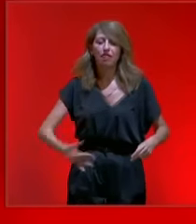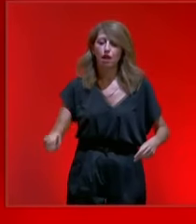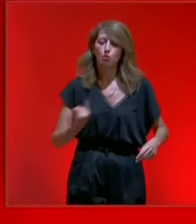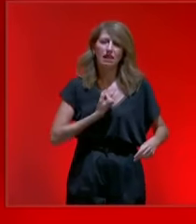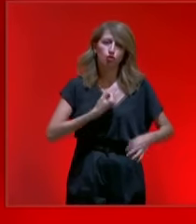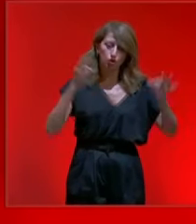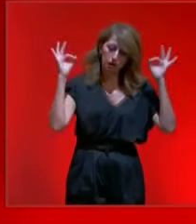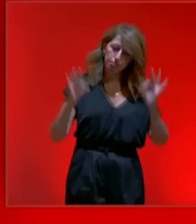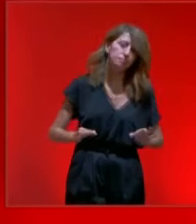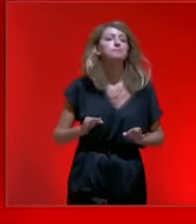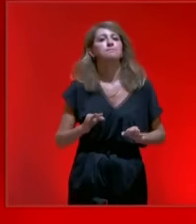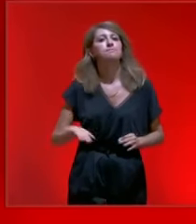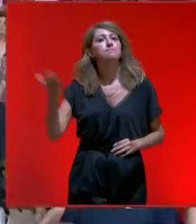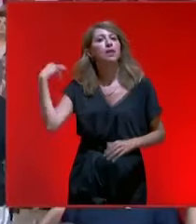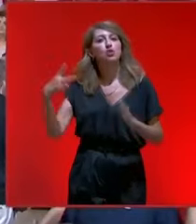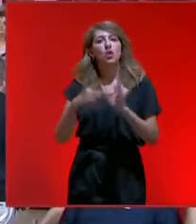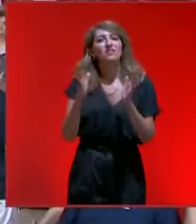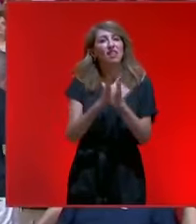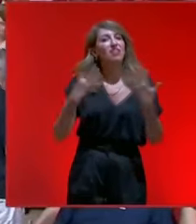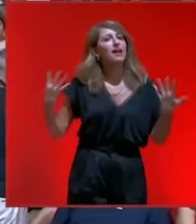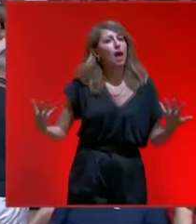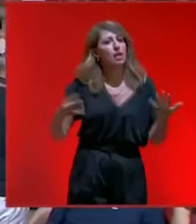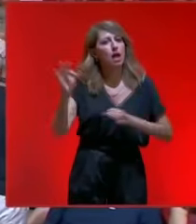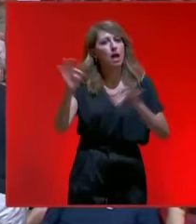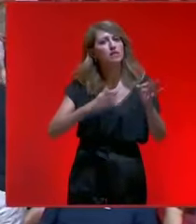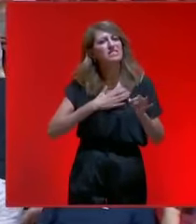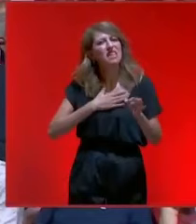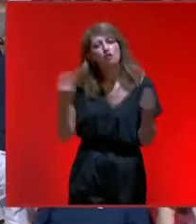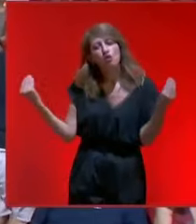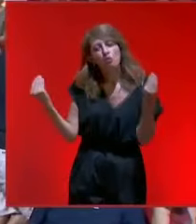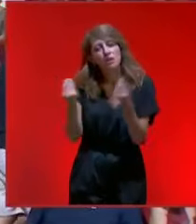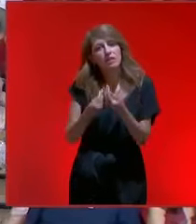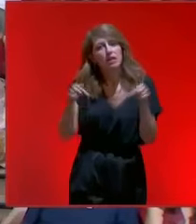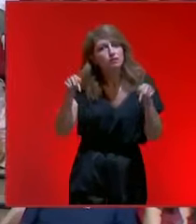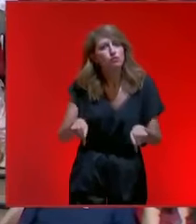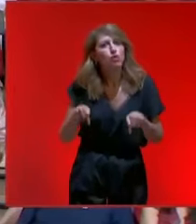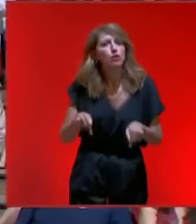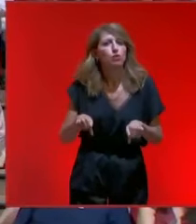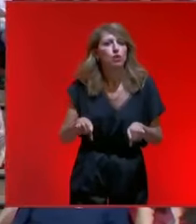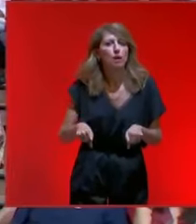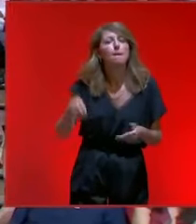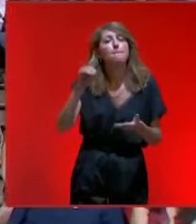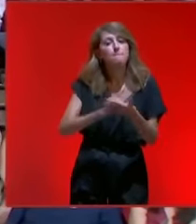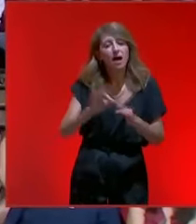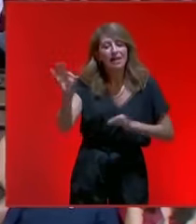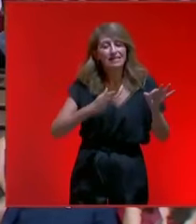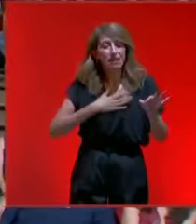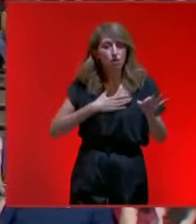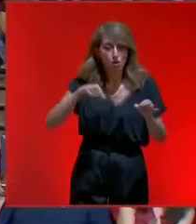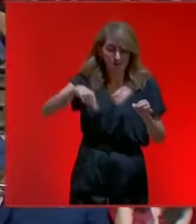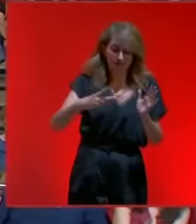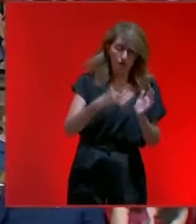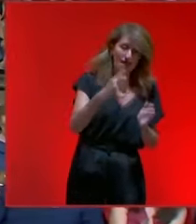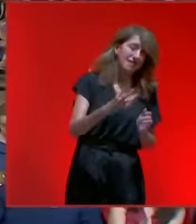2019, ήταν επίκαιρη, είναι πολλαπλά επίκαιρη το 2023. Σήμερα, λοιπόν,